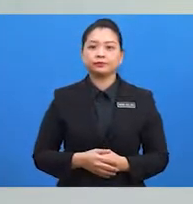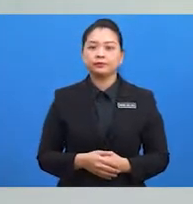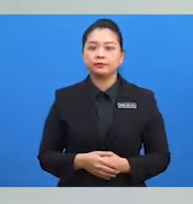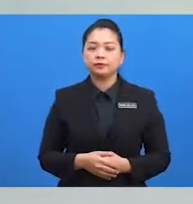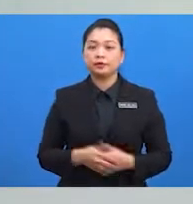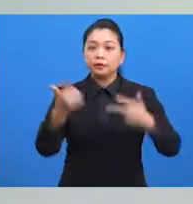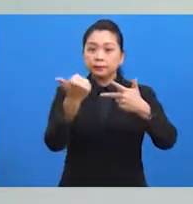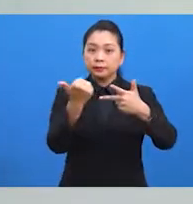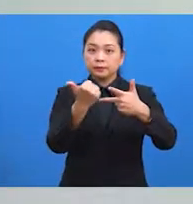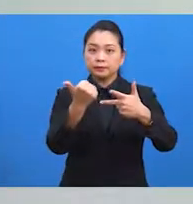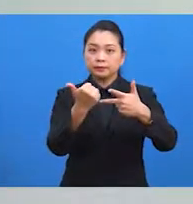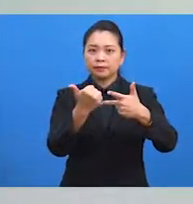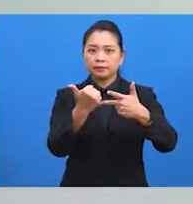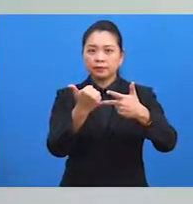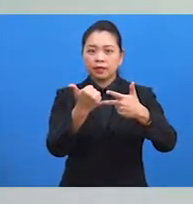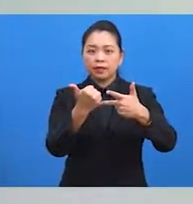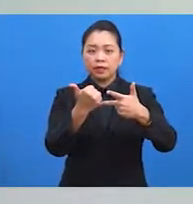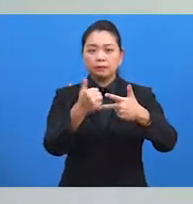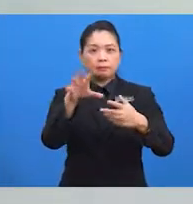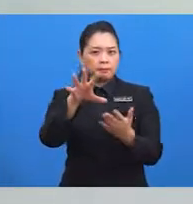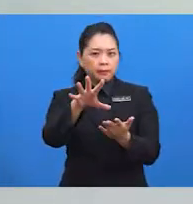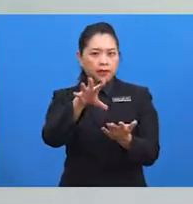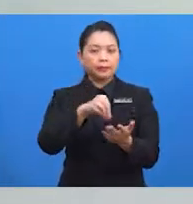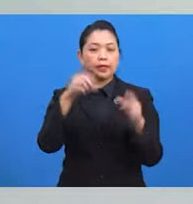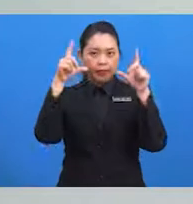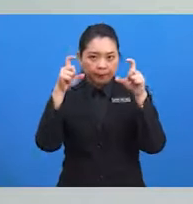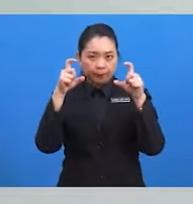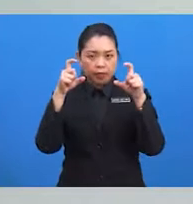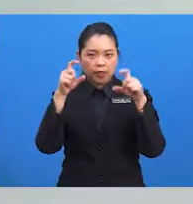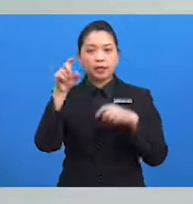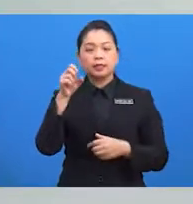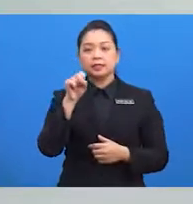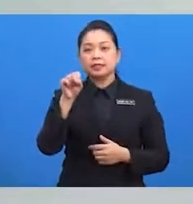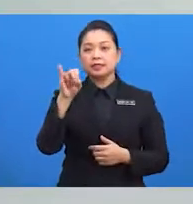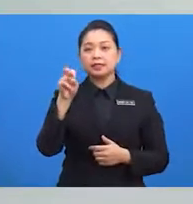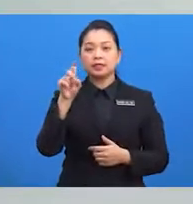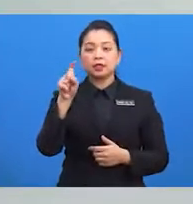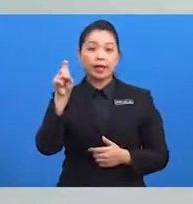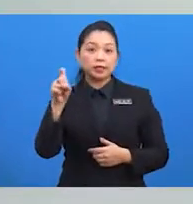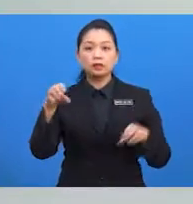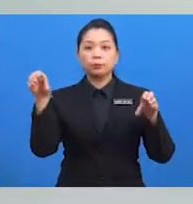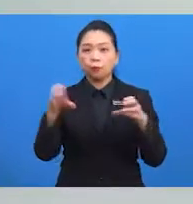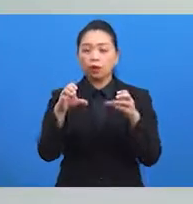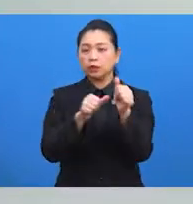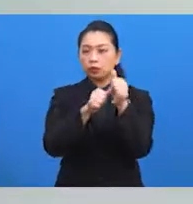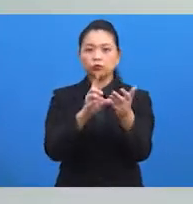Khan kabar foto sinar-x dibuat mengikut kripsi dokter yang keempat